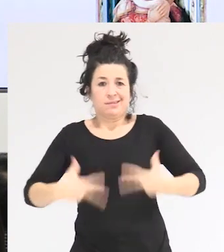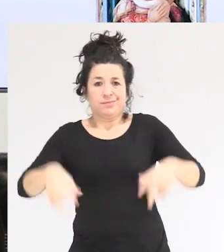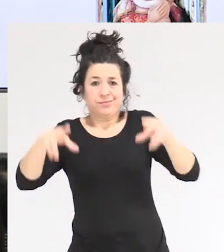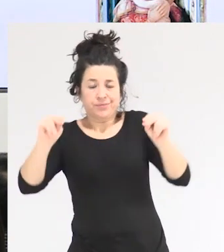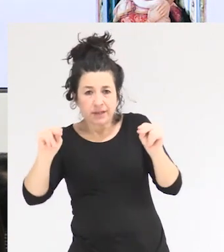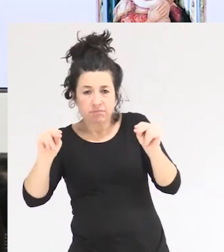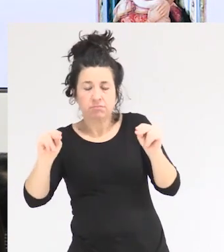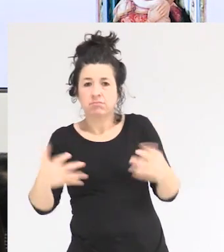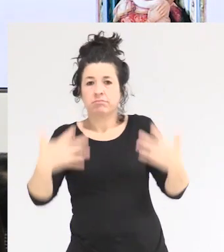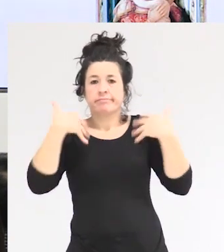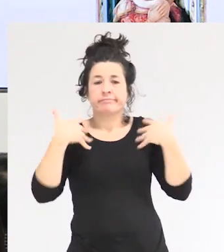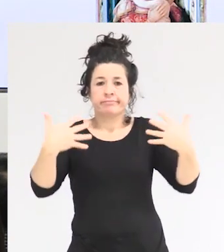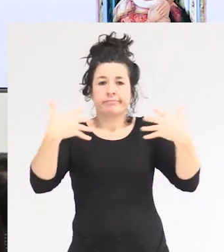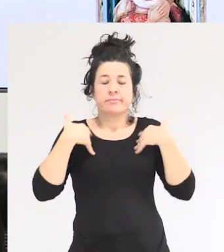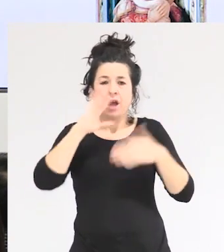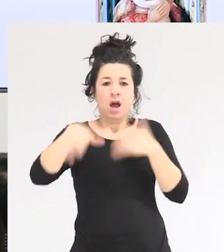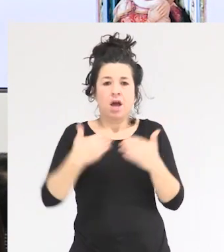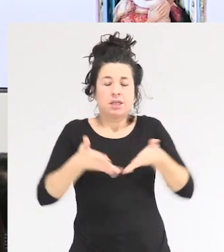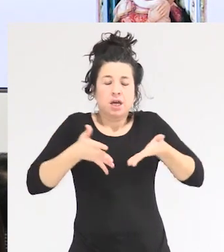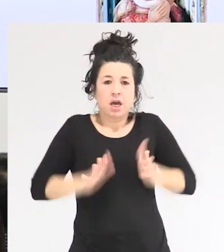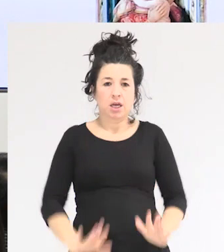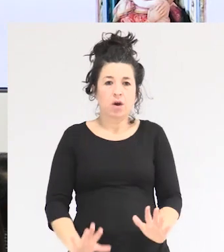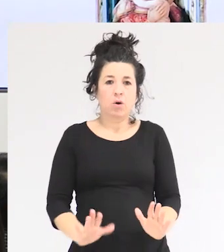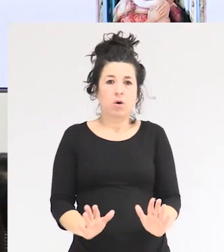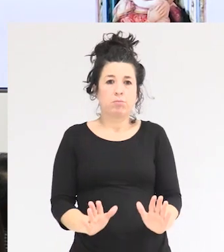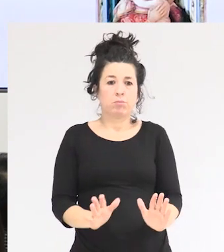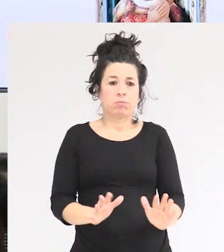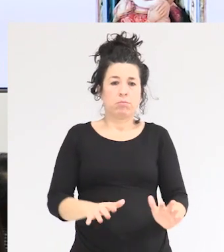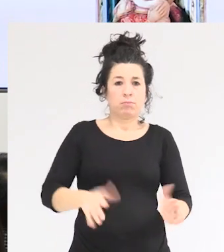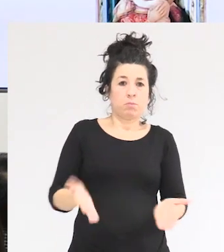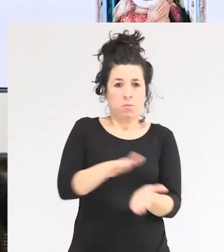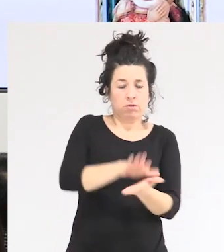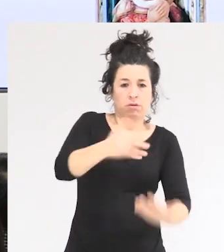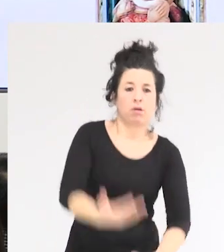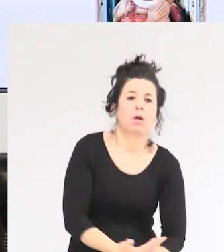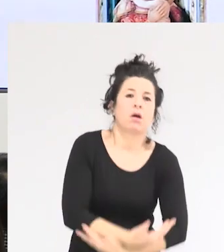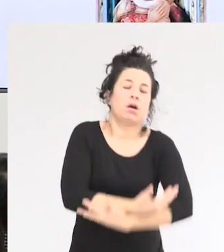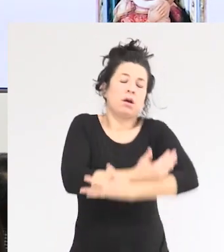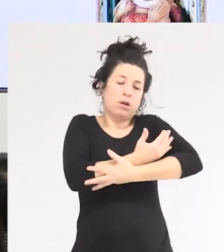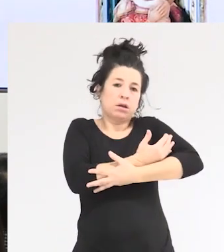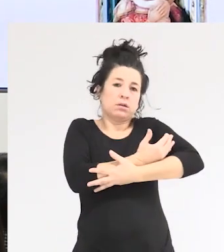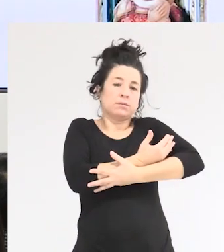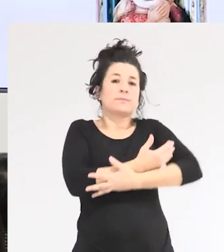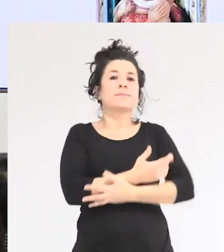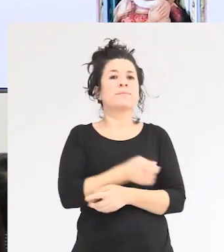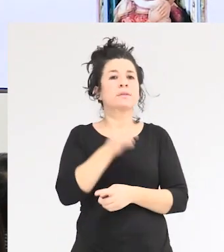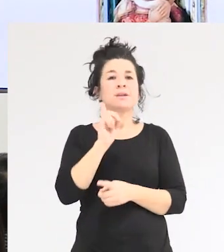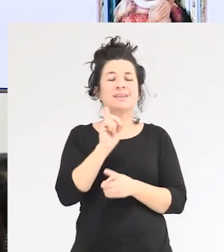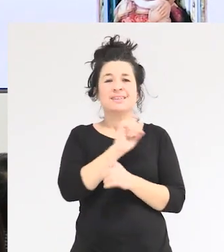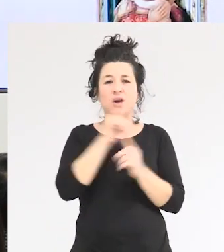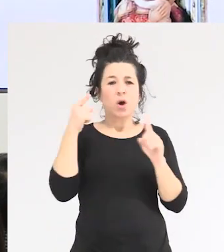semearen gorpua hartzeraino, ez da? Eta bera hor dago horretarako, semearengan edo